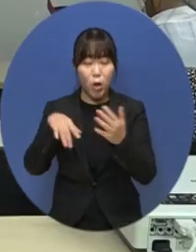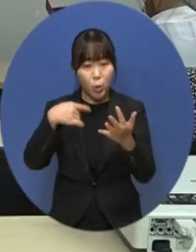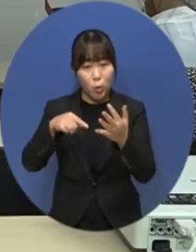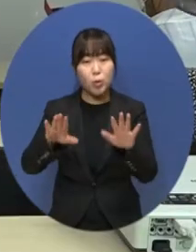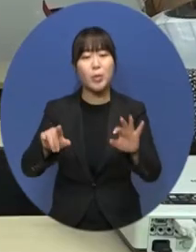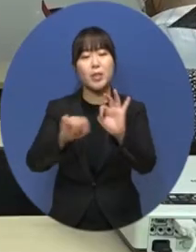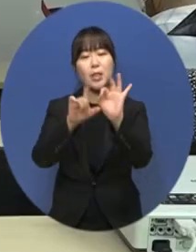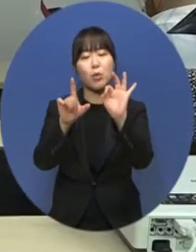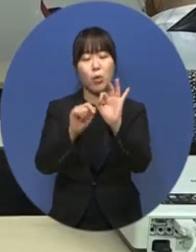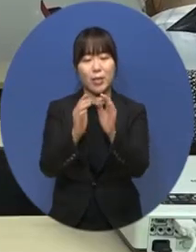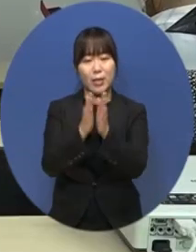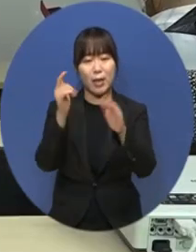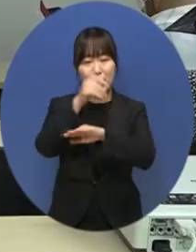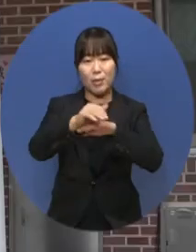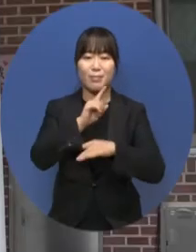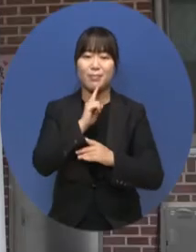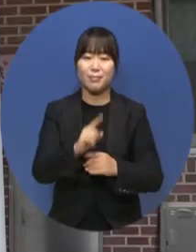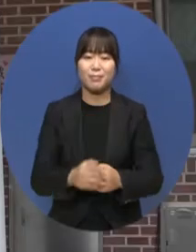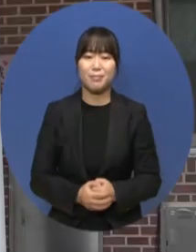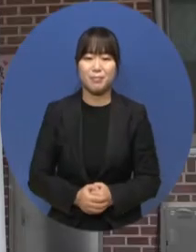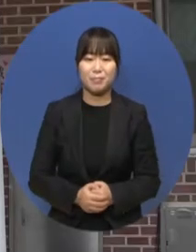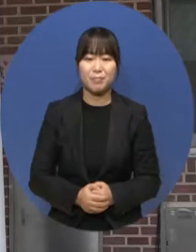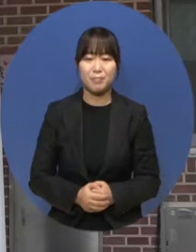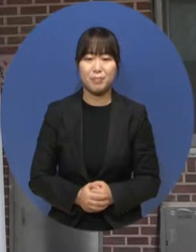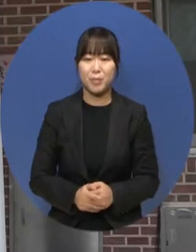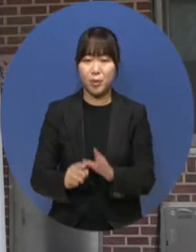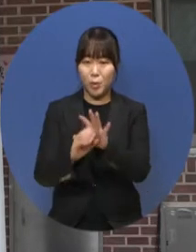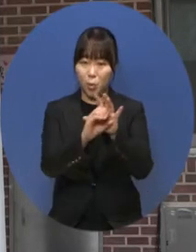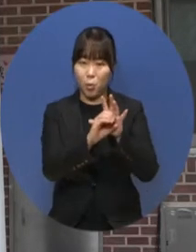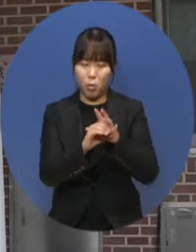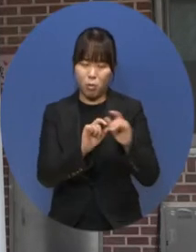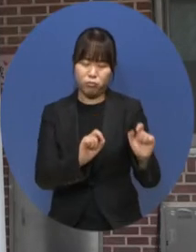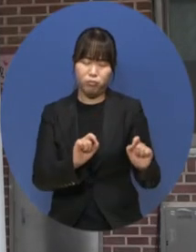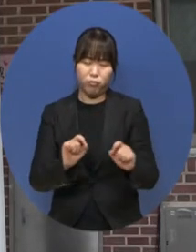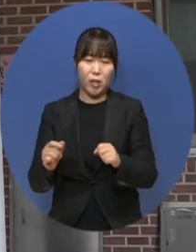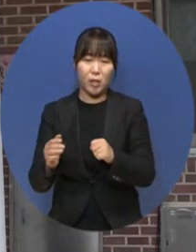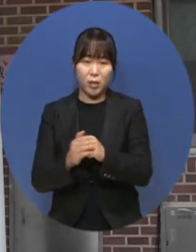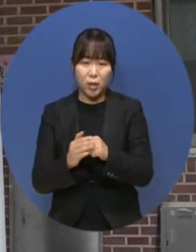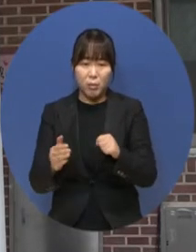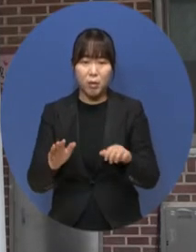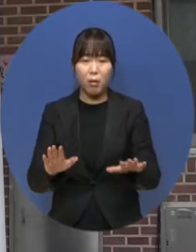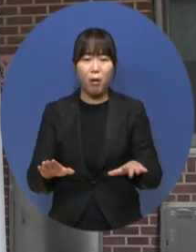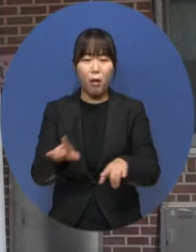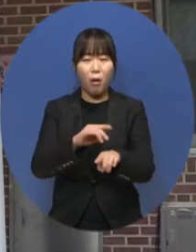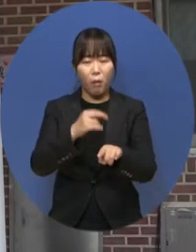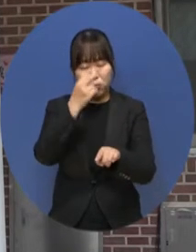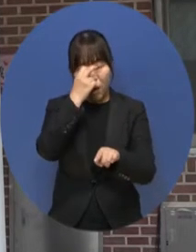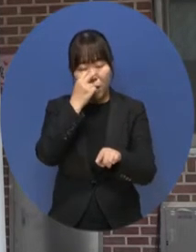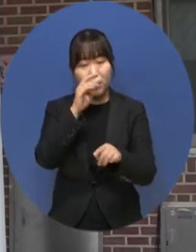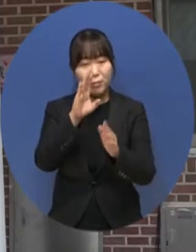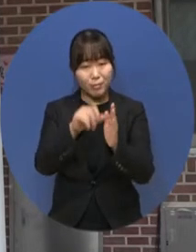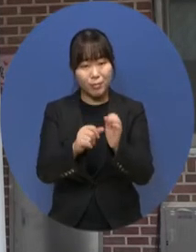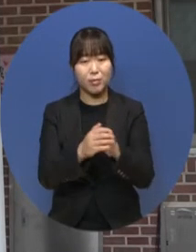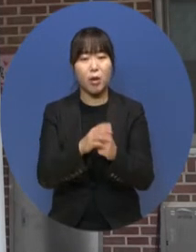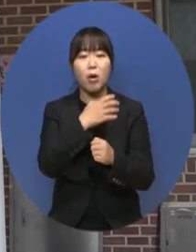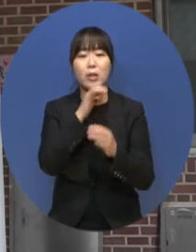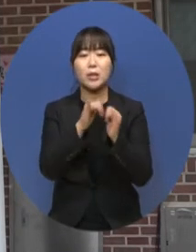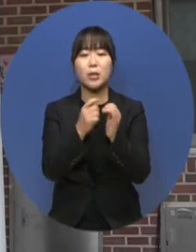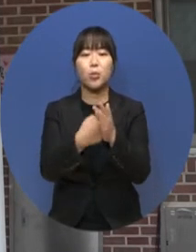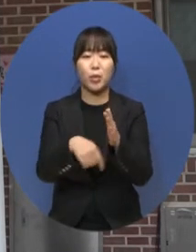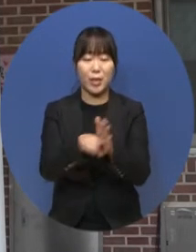진행할 계획이라고 밝혔습니다. 코로나19 사태 장기화로 언택트 시대를 맞이하고 있는 지금